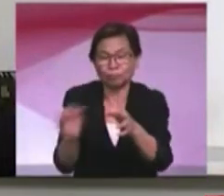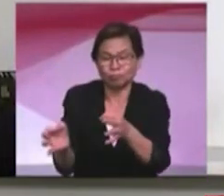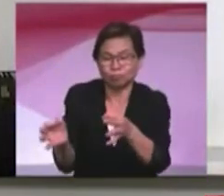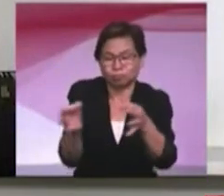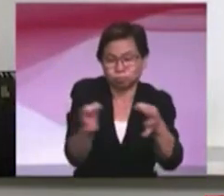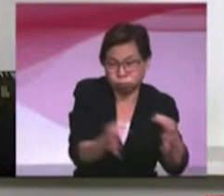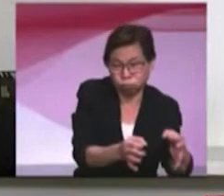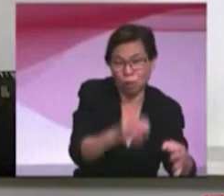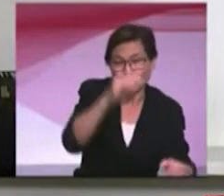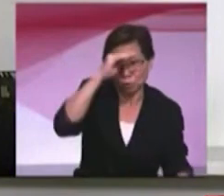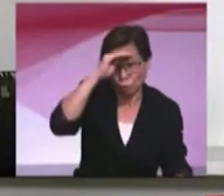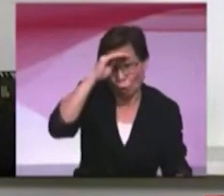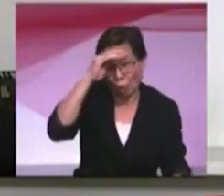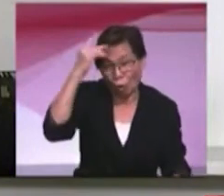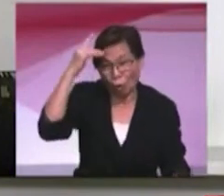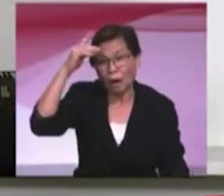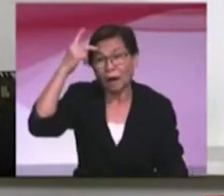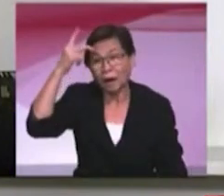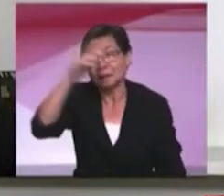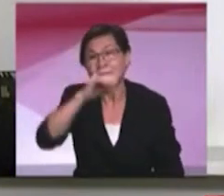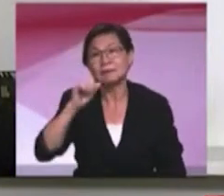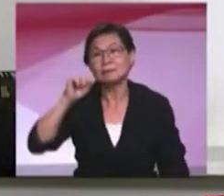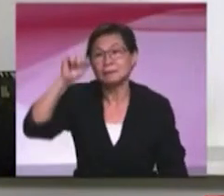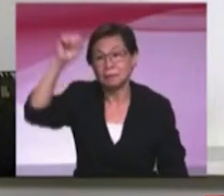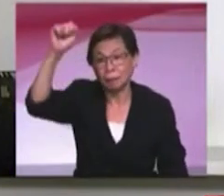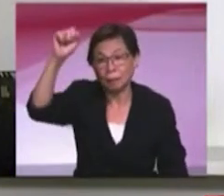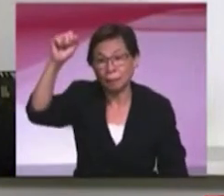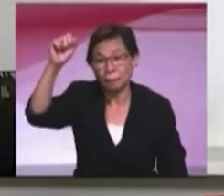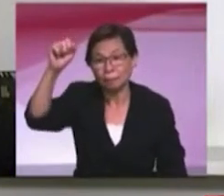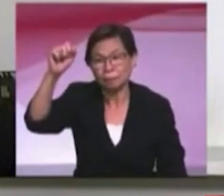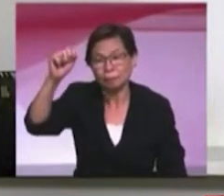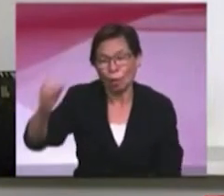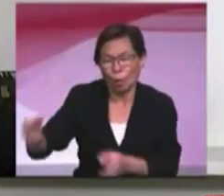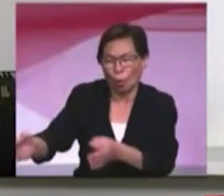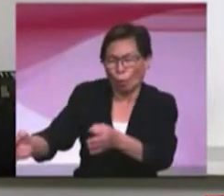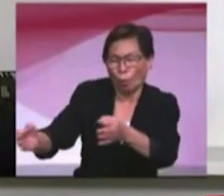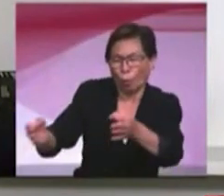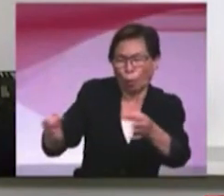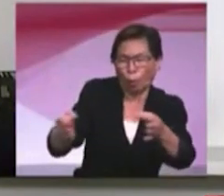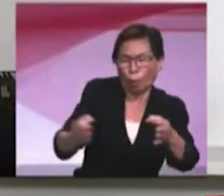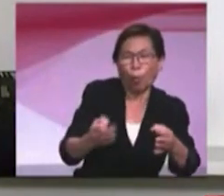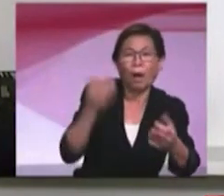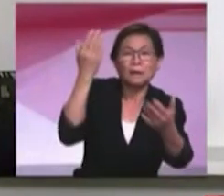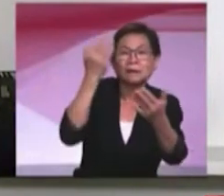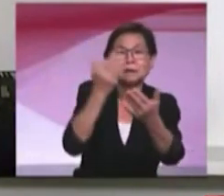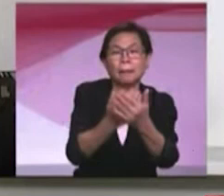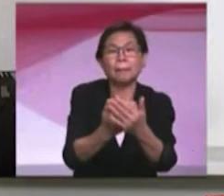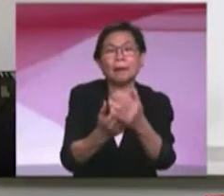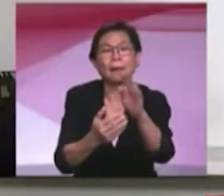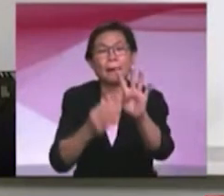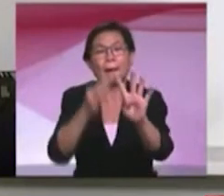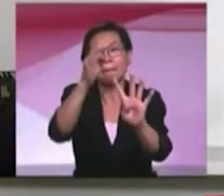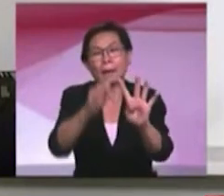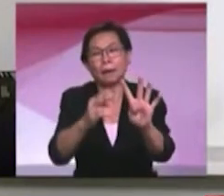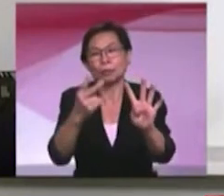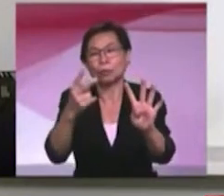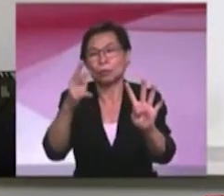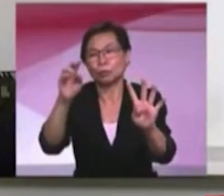Labuan, Johor, Kelantan dan Sabah dilanjutkan sehingga